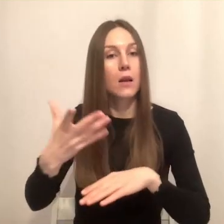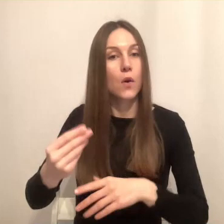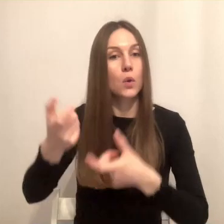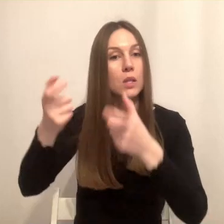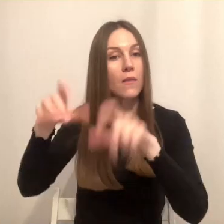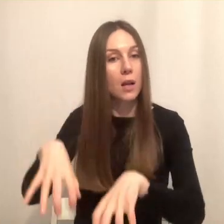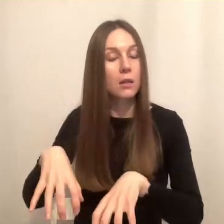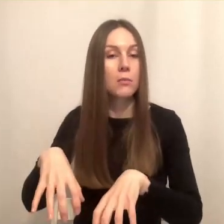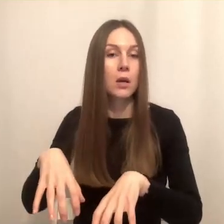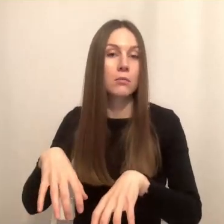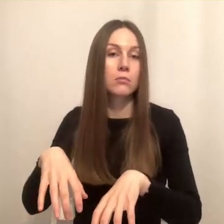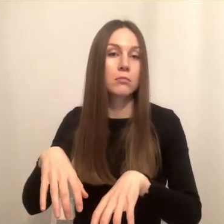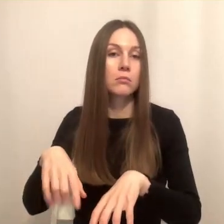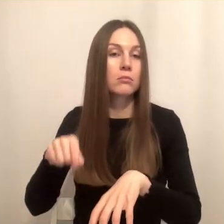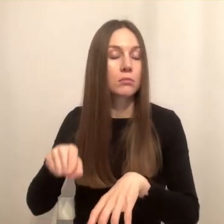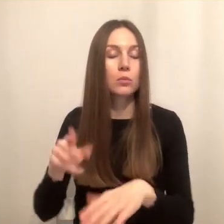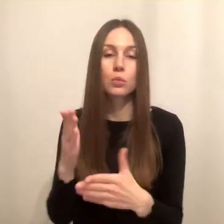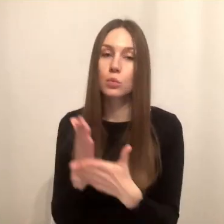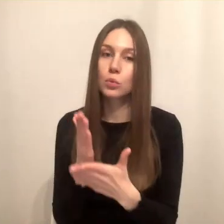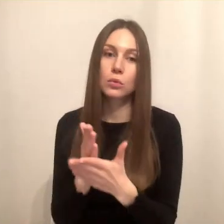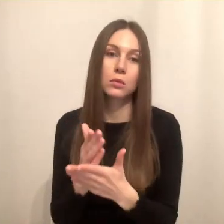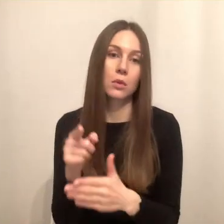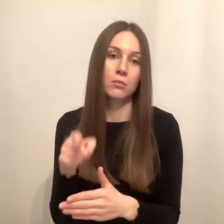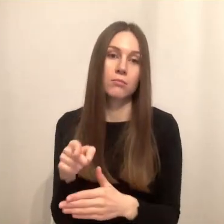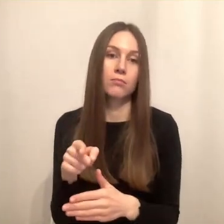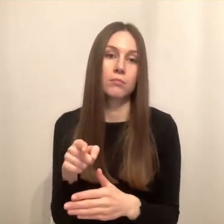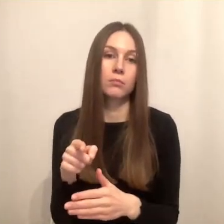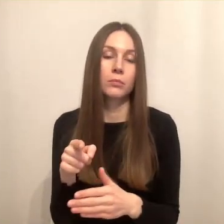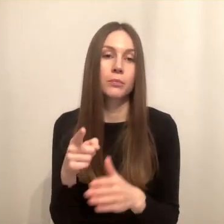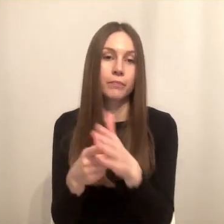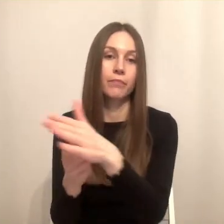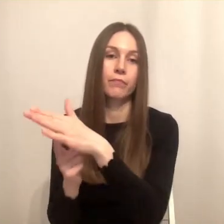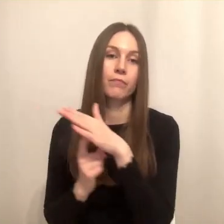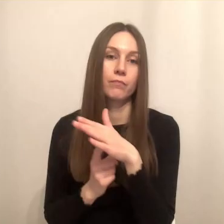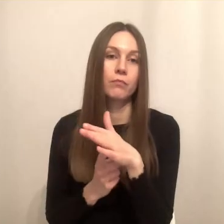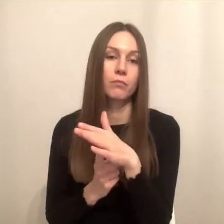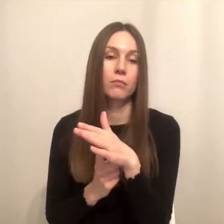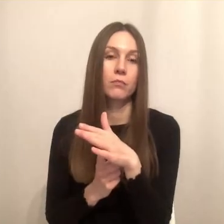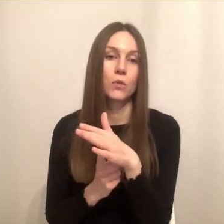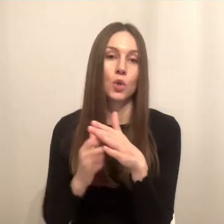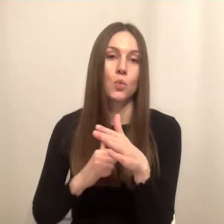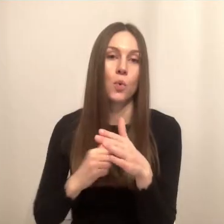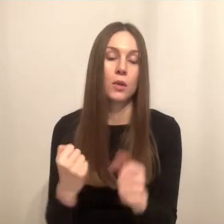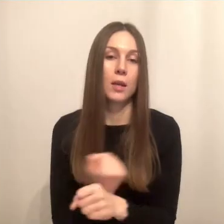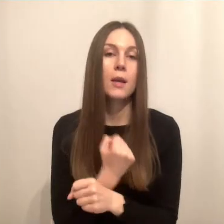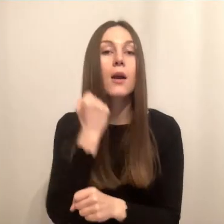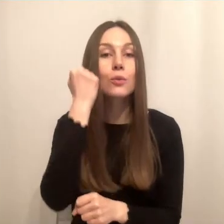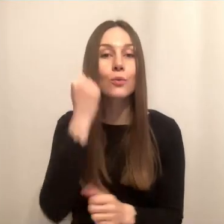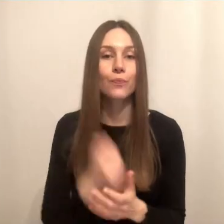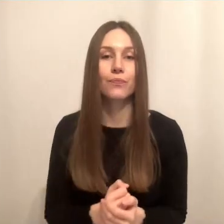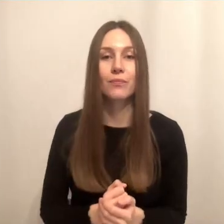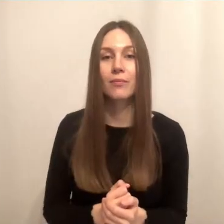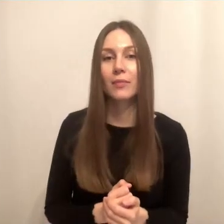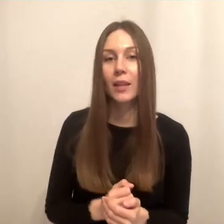dalykas būtinai organizuočiau tokį pasiklausimą, atsiklausimą pas Lentvario gyventojus. Ačiū. Aišku, tik